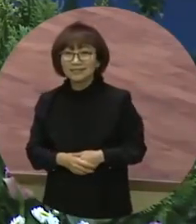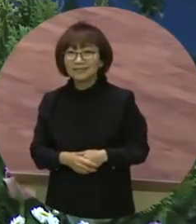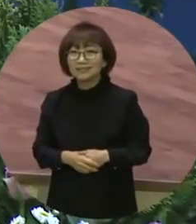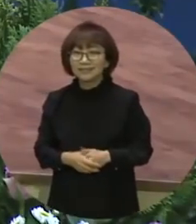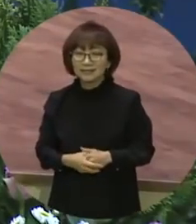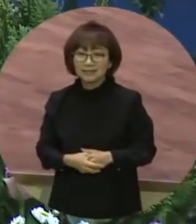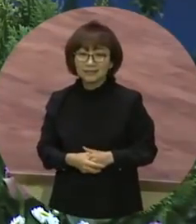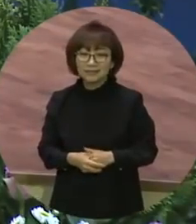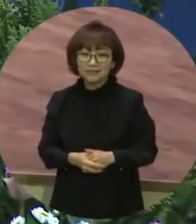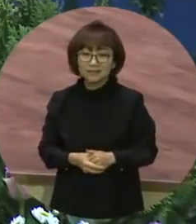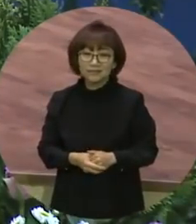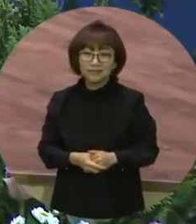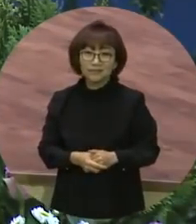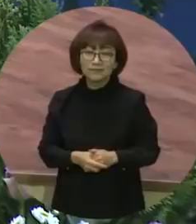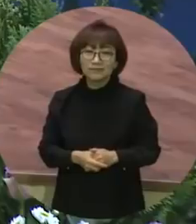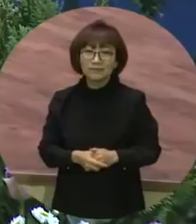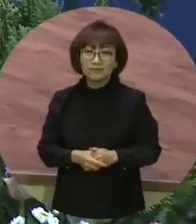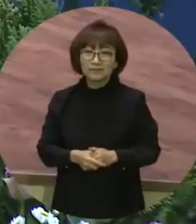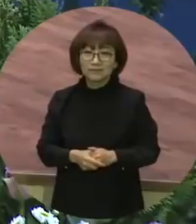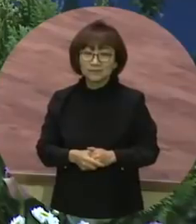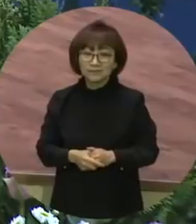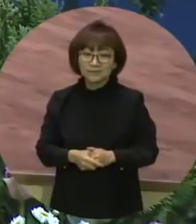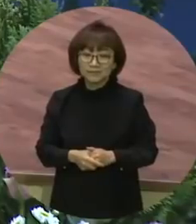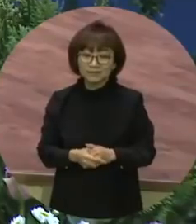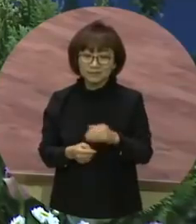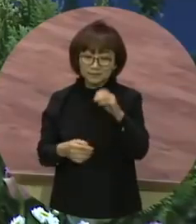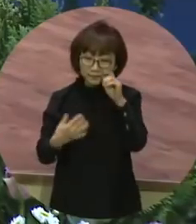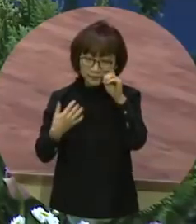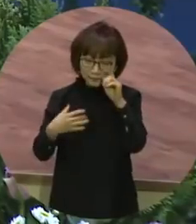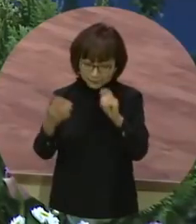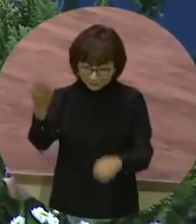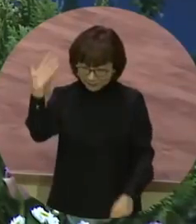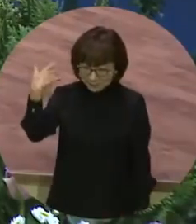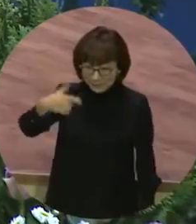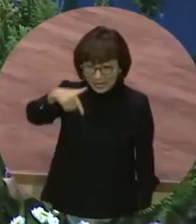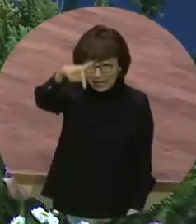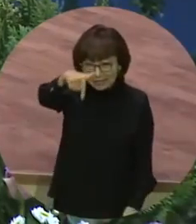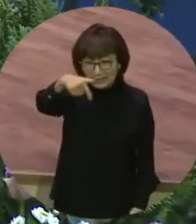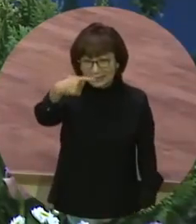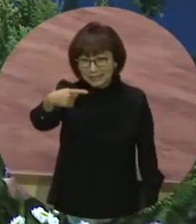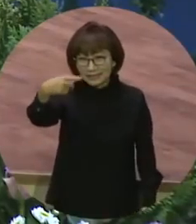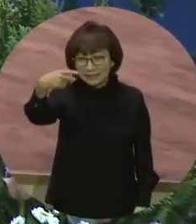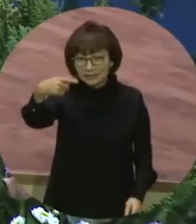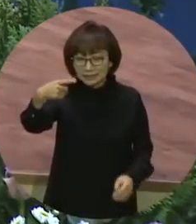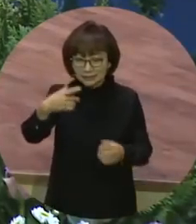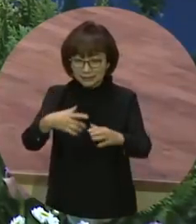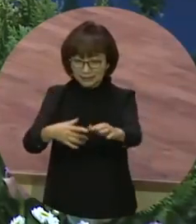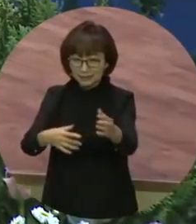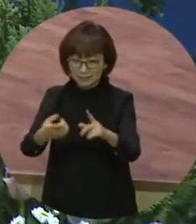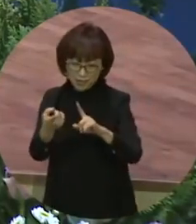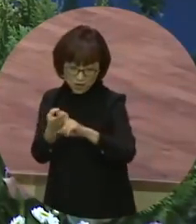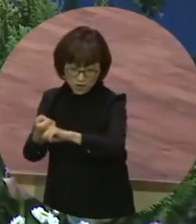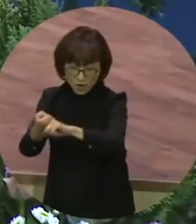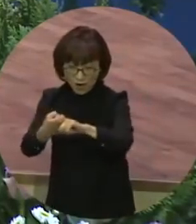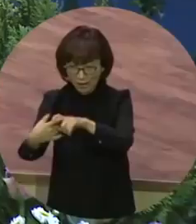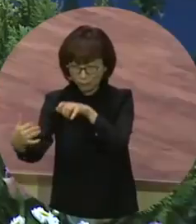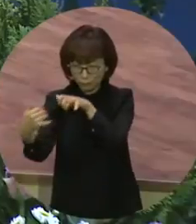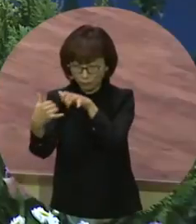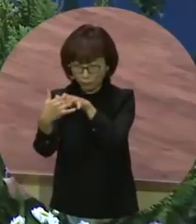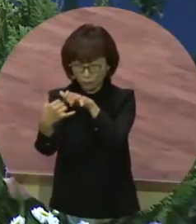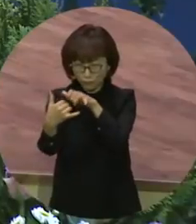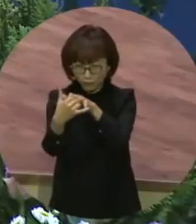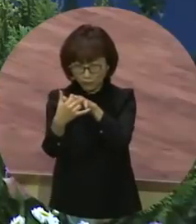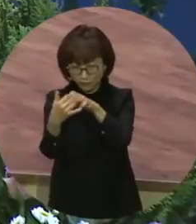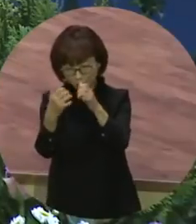살펴본 이 내용이 있잖아요. 고들라 오멜 이 연합군을